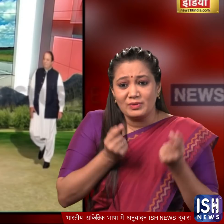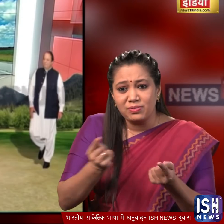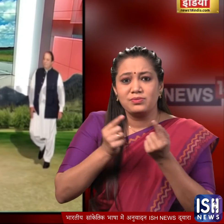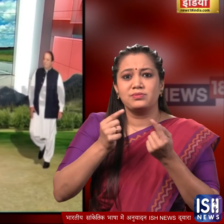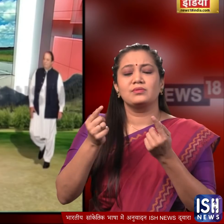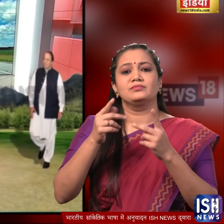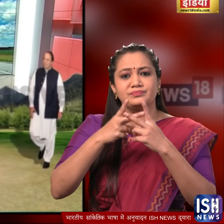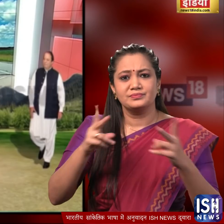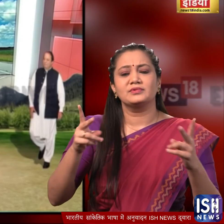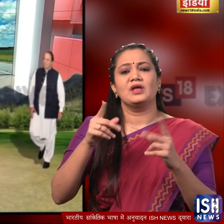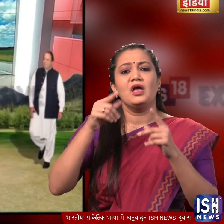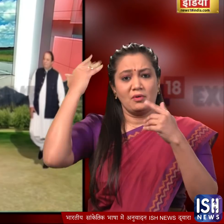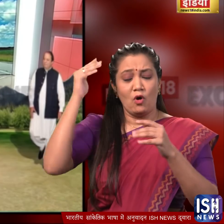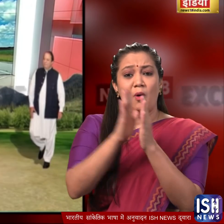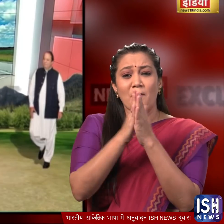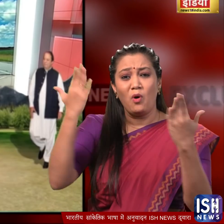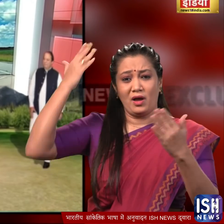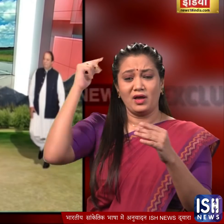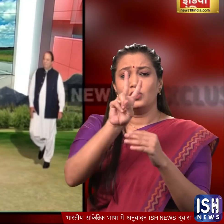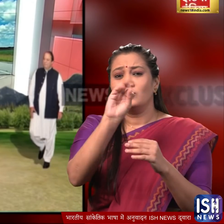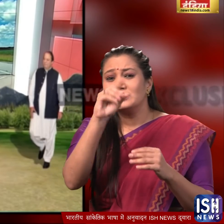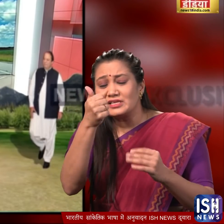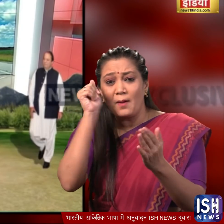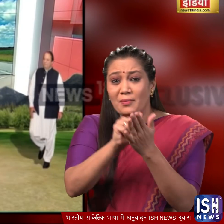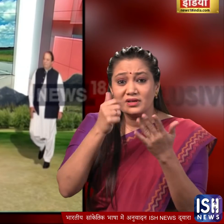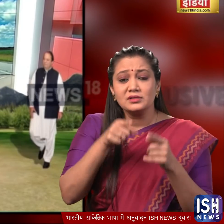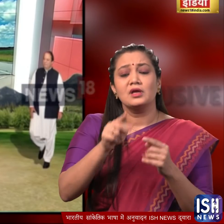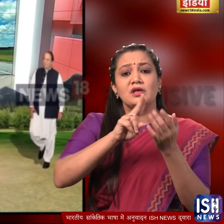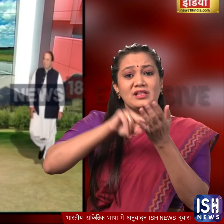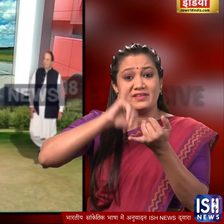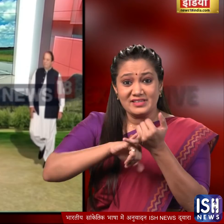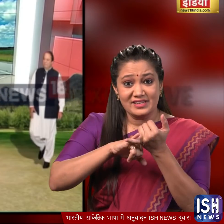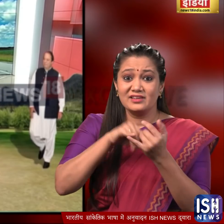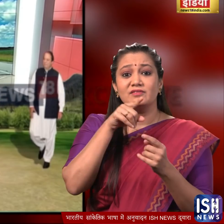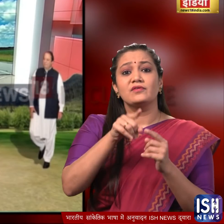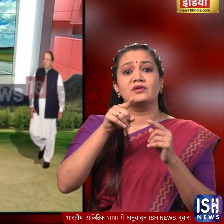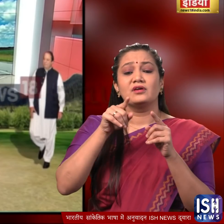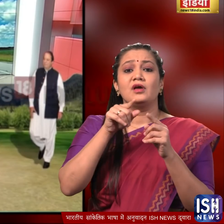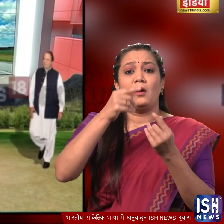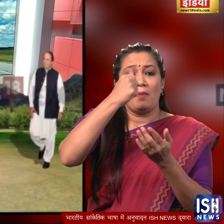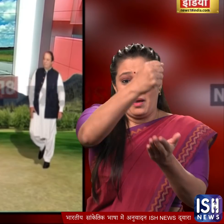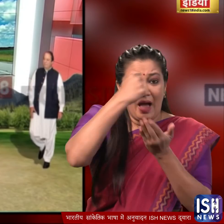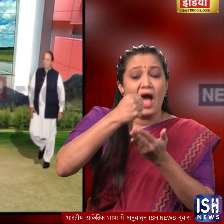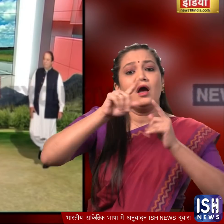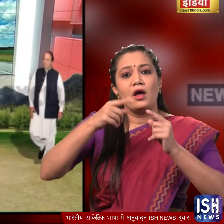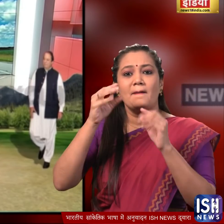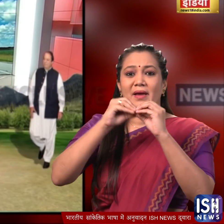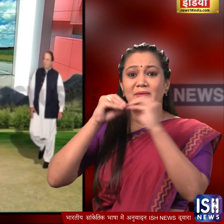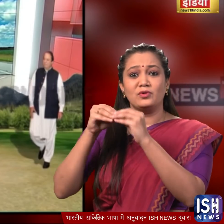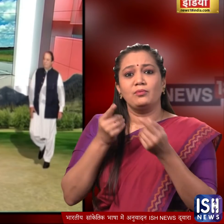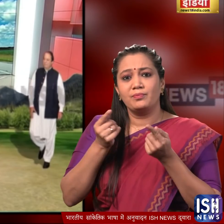साल 2016 में आई एक किताब में तो ये तक लिखा गया था कि नवाज शरीफ ने लादेन से फंड लेकर बेनजीर भुट्टो की सरकार गिराई